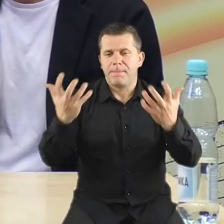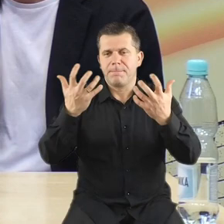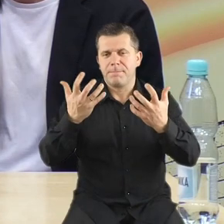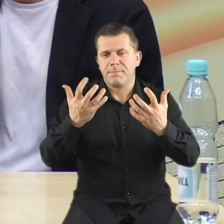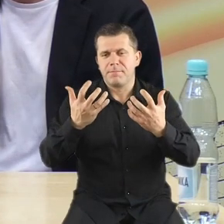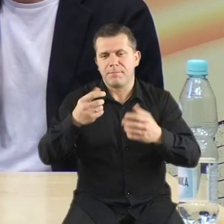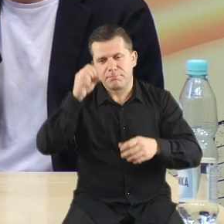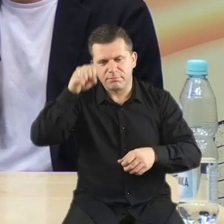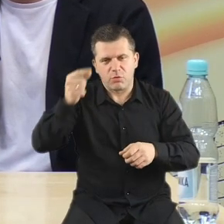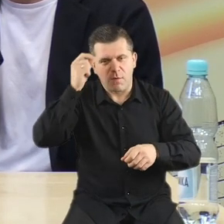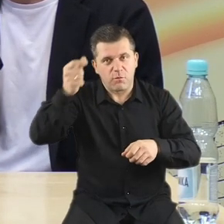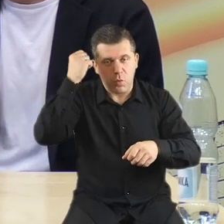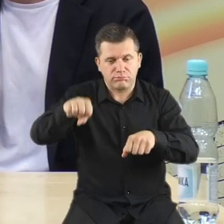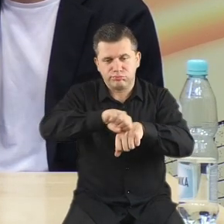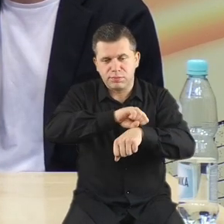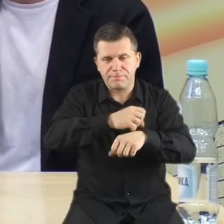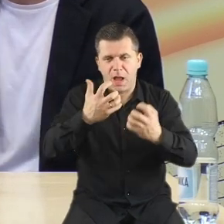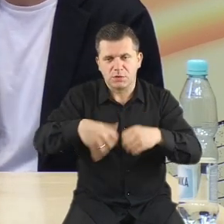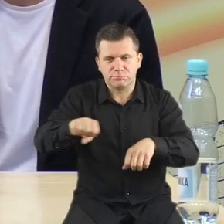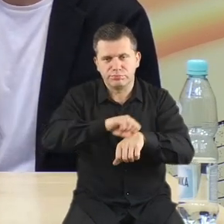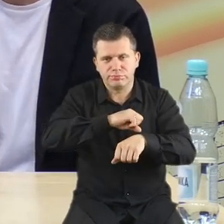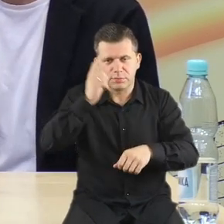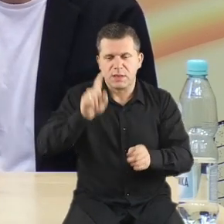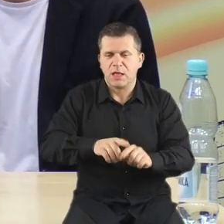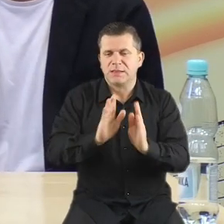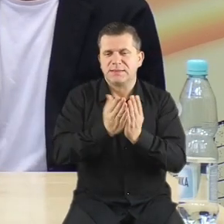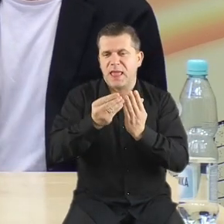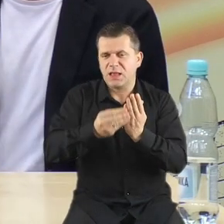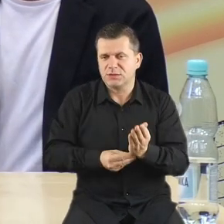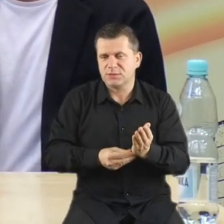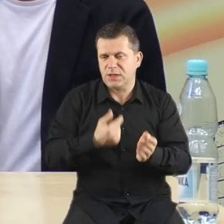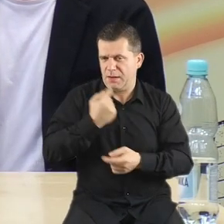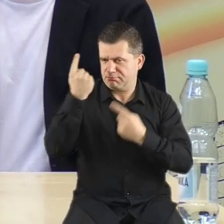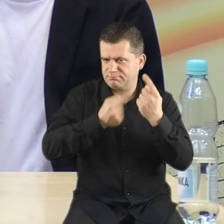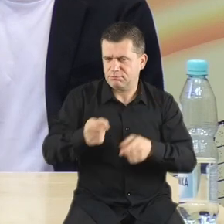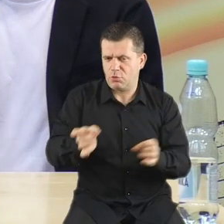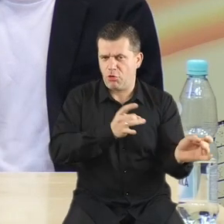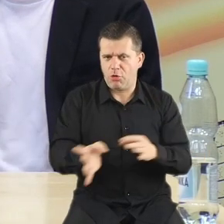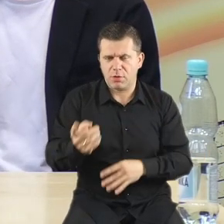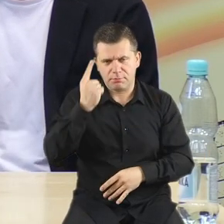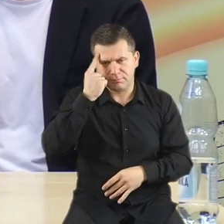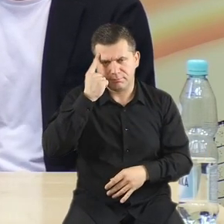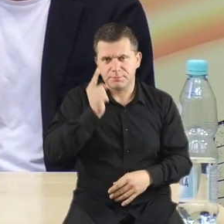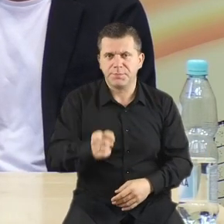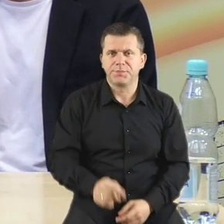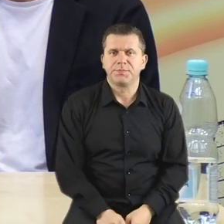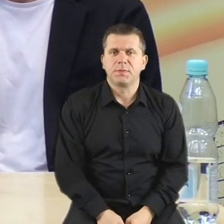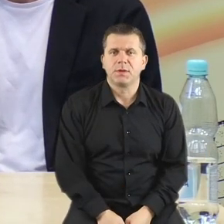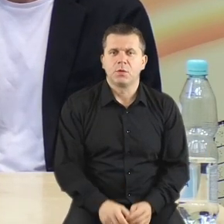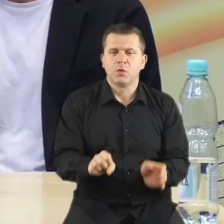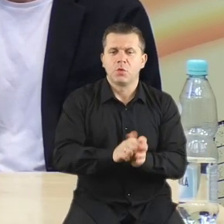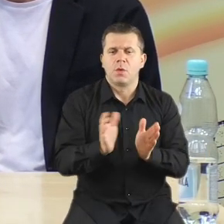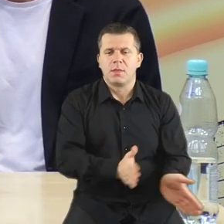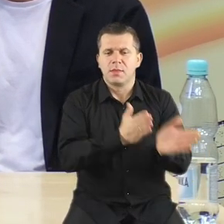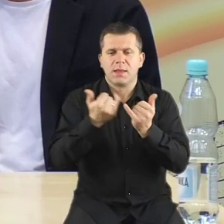maszynka do włosów. No i, też, tam zeszyt. Tak, zeszyt. I tutaj nasuwa mi się taka analogia od razu do